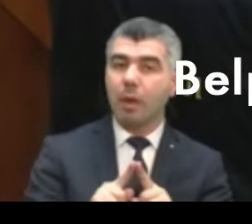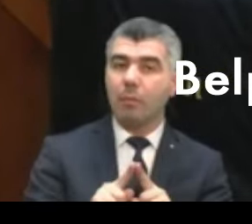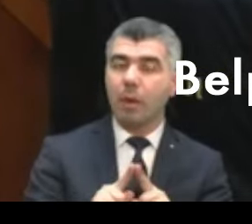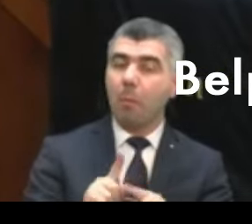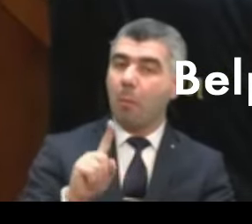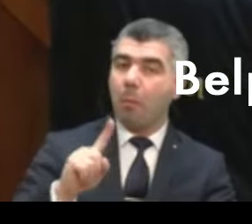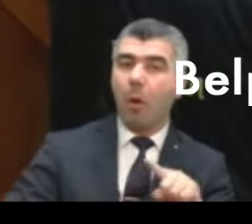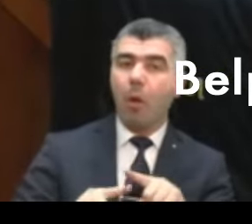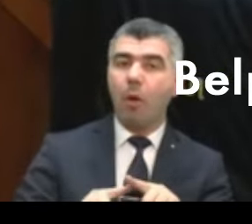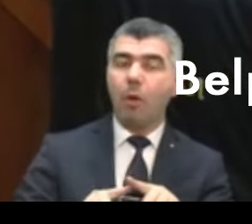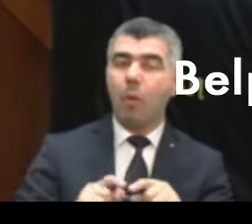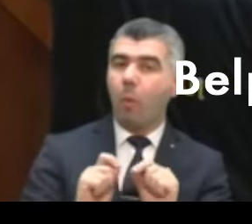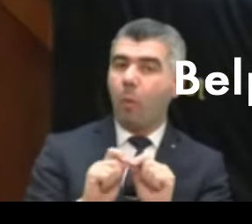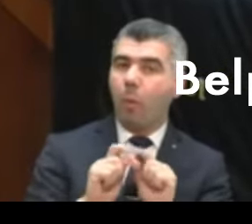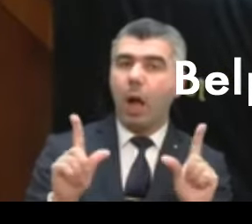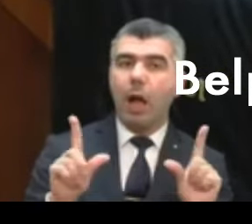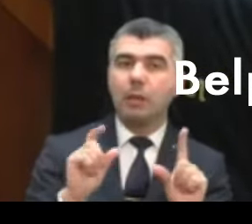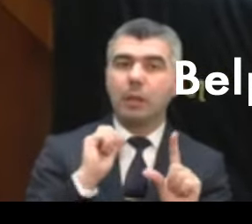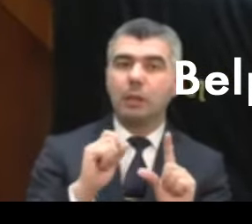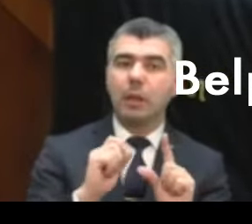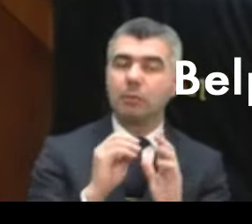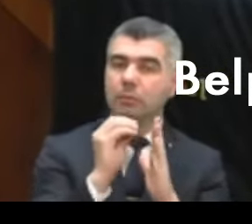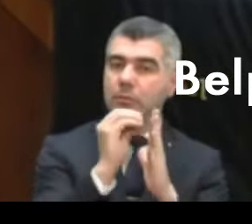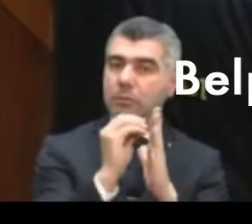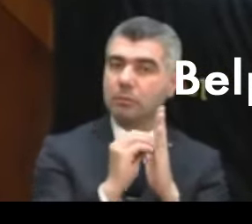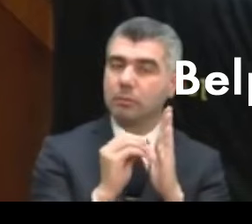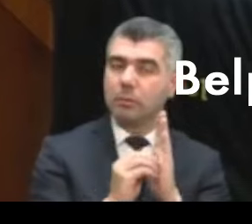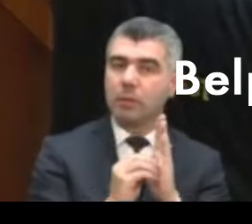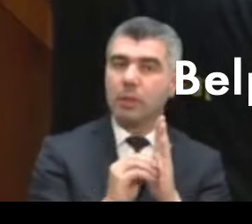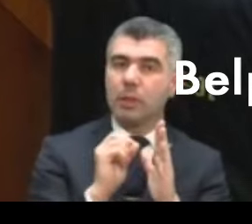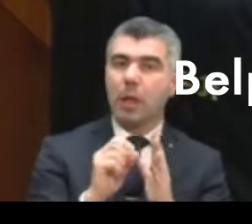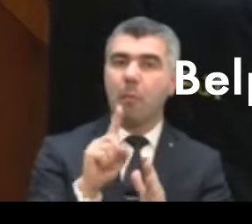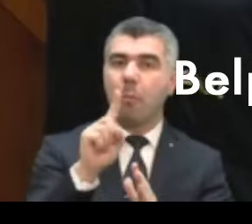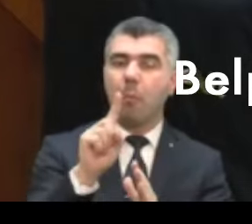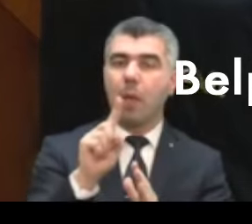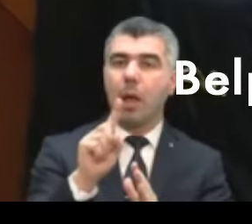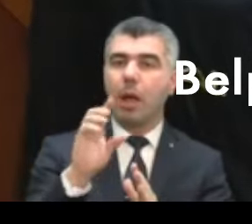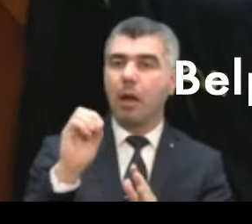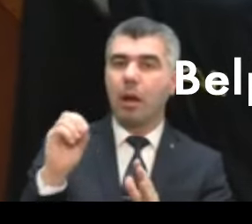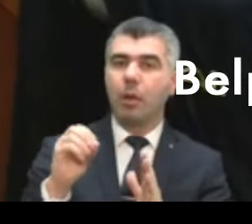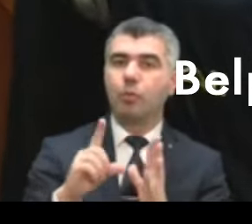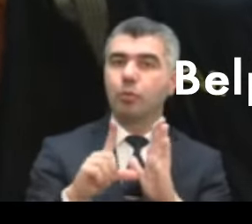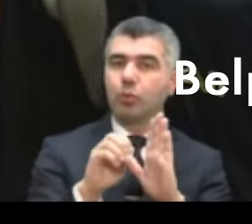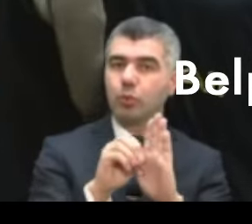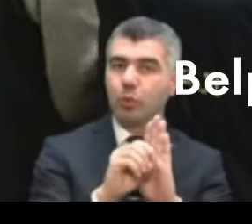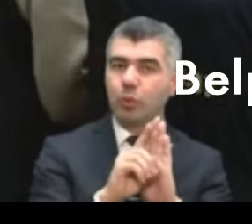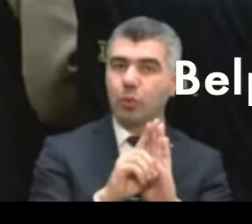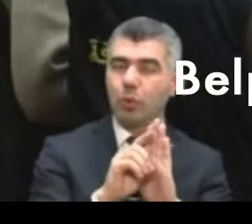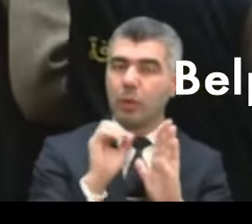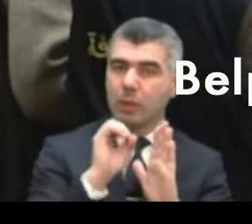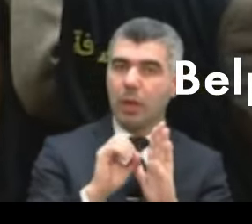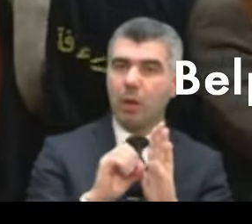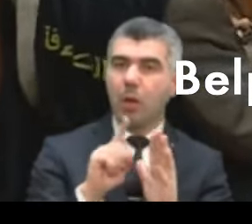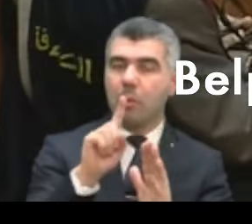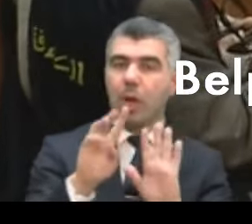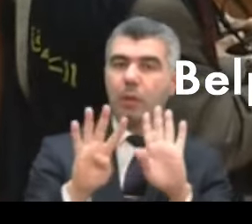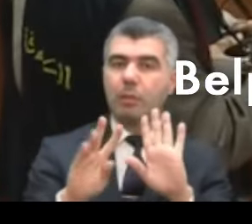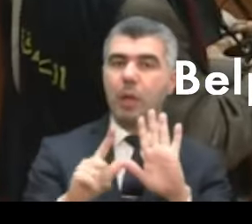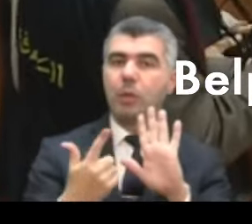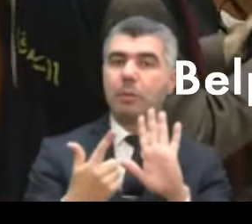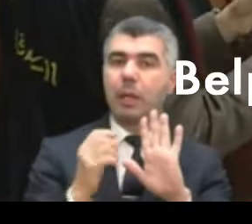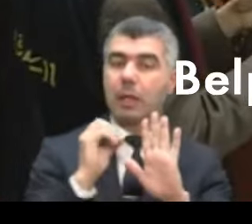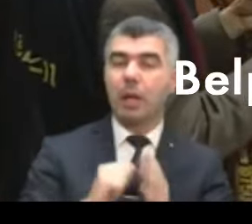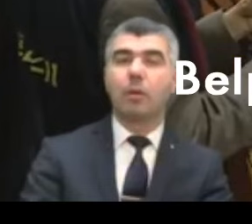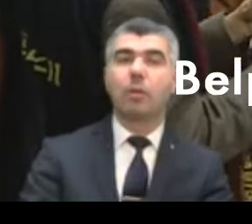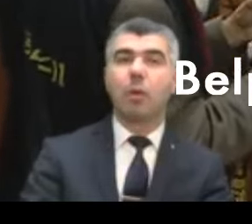خق واضح لمقتضيات الماده الفصل 100 من الدستور ومقتضيات الماده 270 من النظام الداخلي